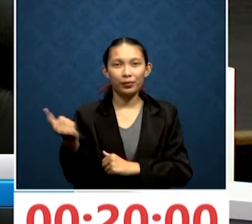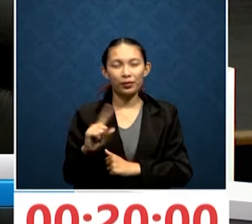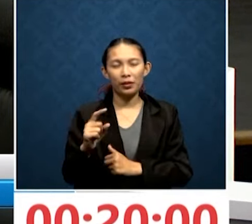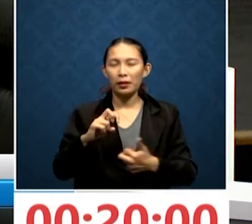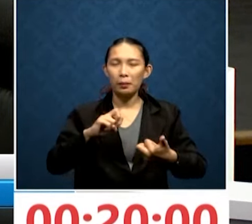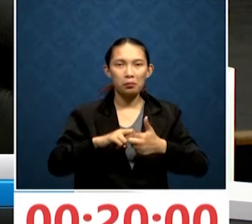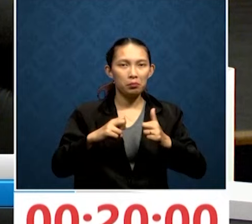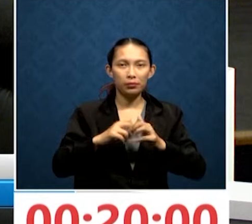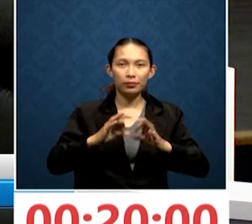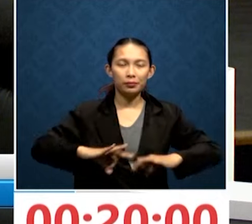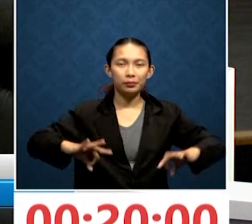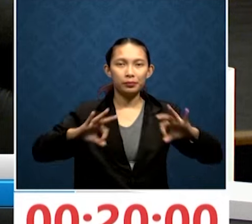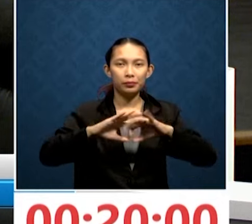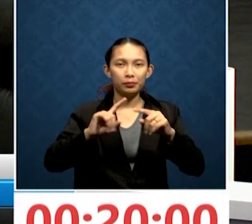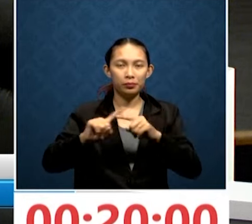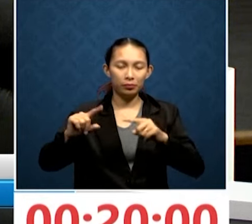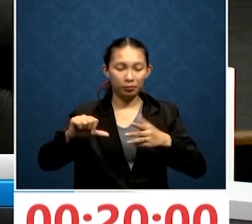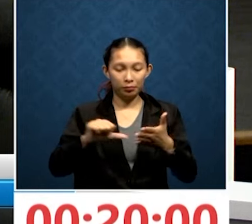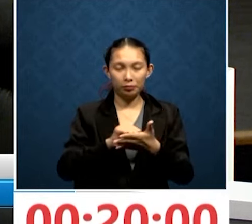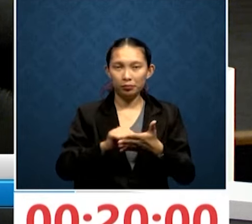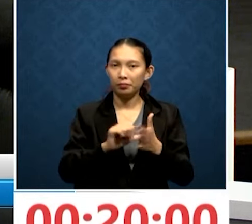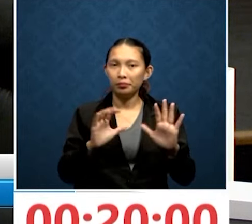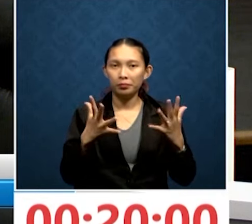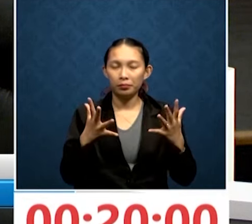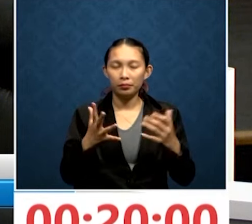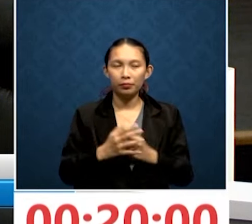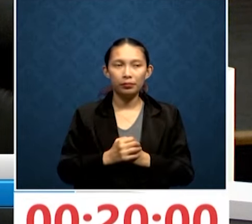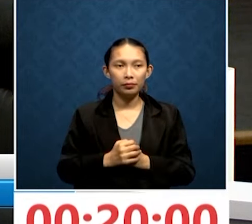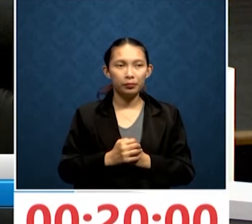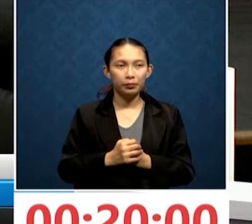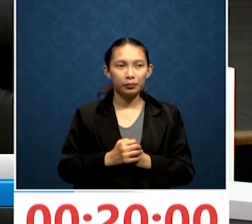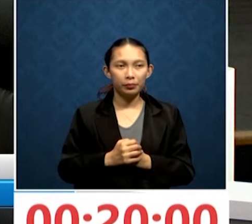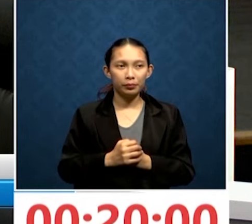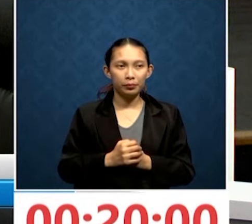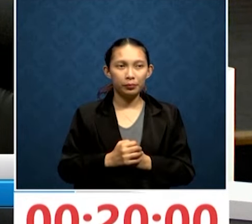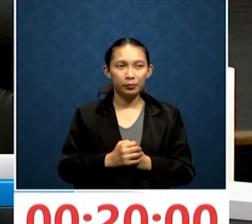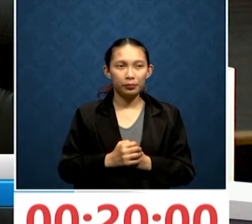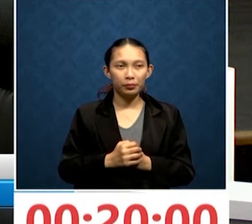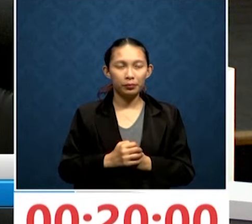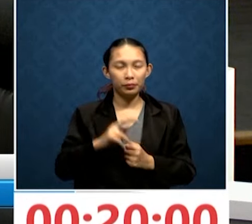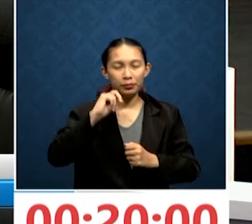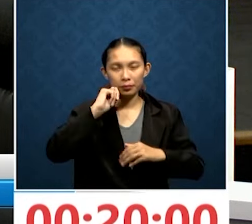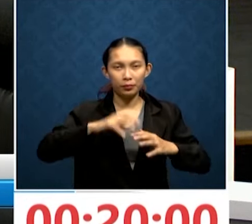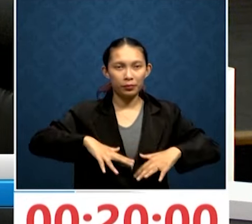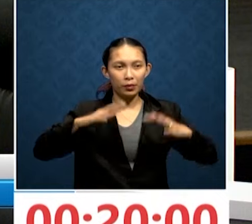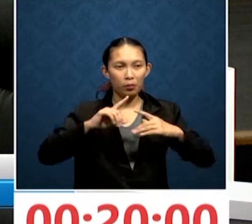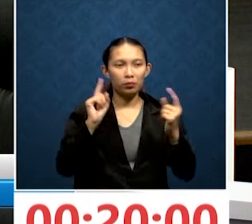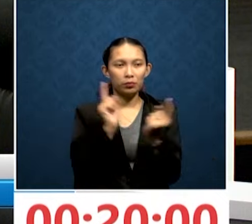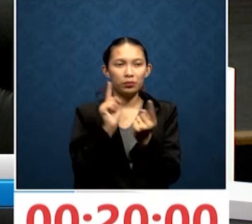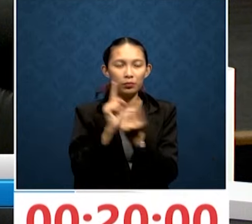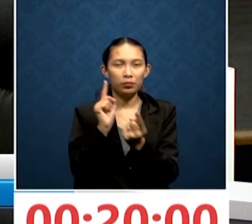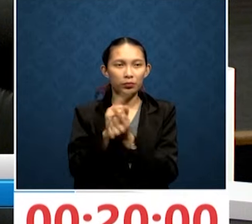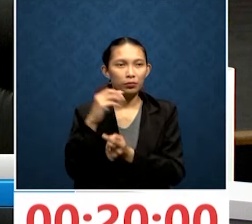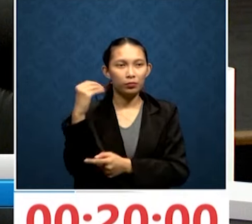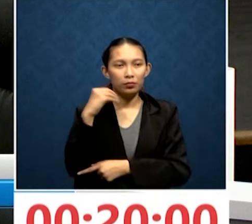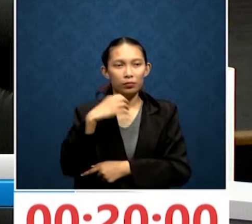ประเด็นสำคัญที่ยังไม่ได้รับการแก้ไขอย่างเป็นระบบจึงทำให้ปัญหาน้ำท่วมกลับมาเกิดซ้ำซากผ